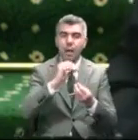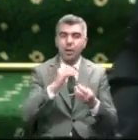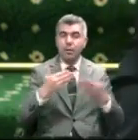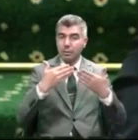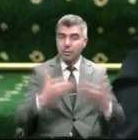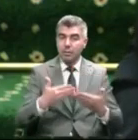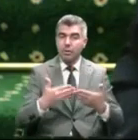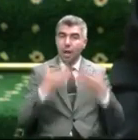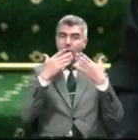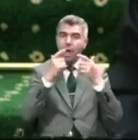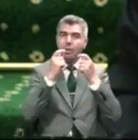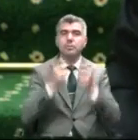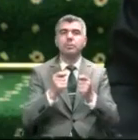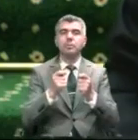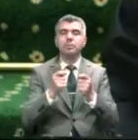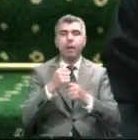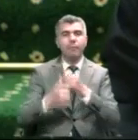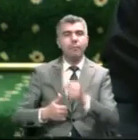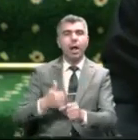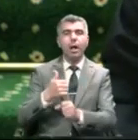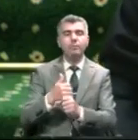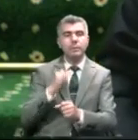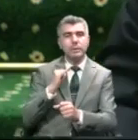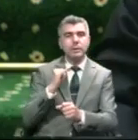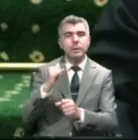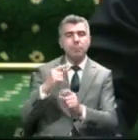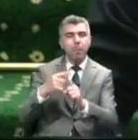نرى كل عام تزداد